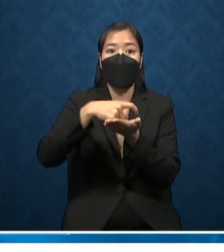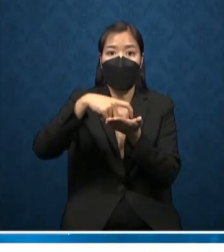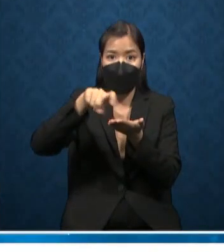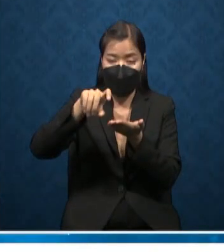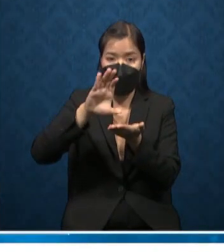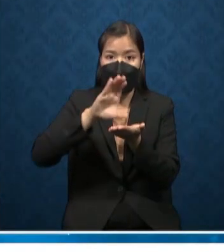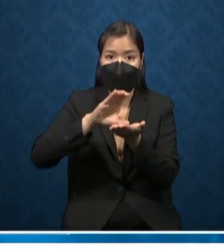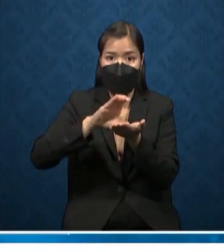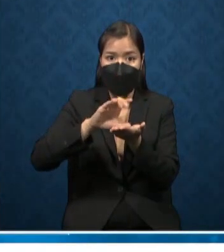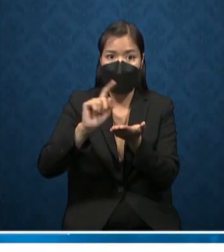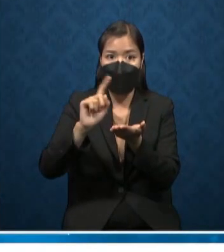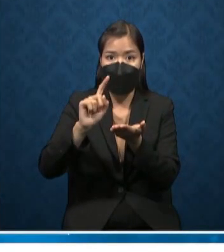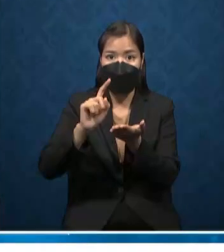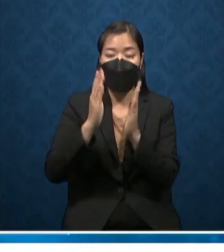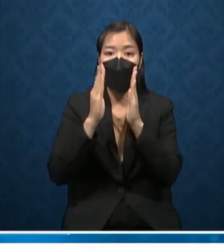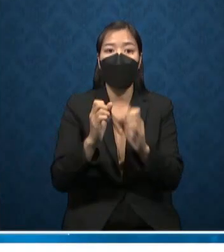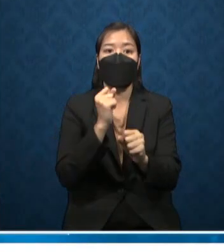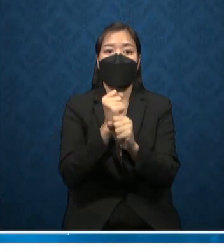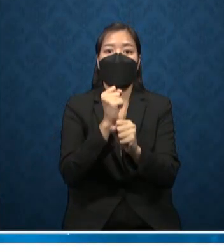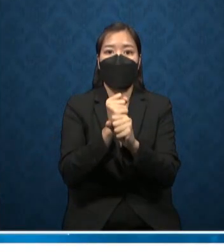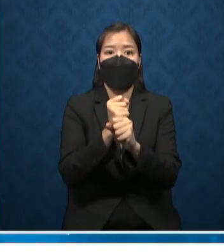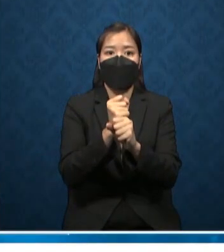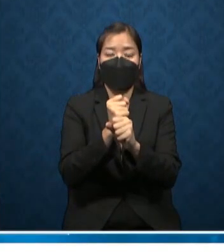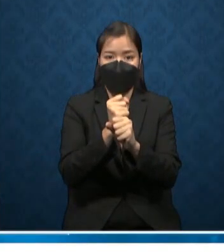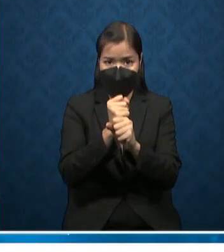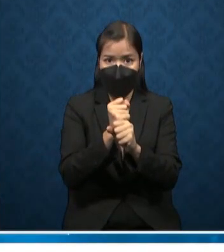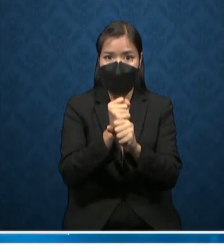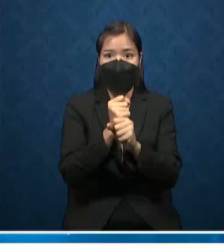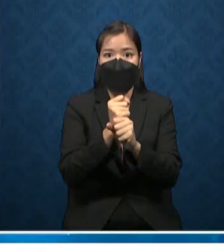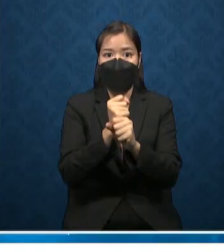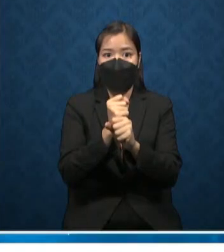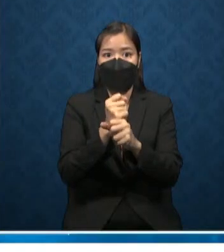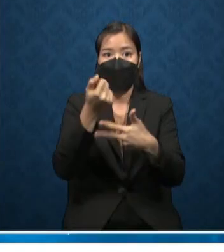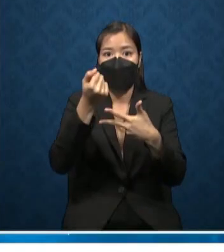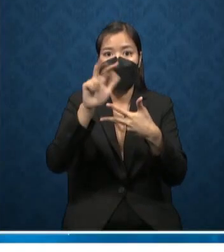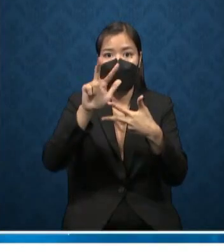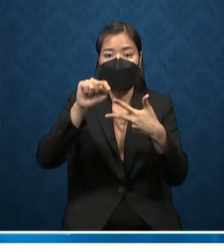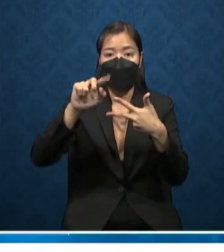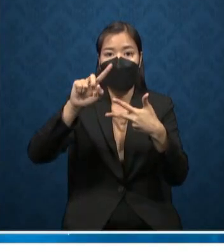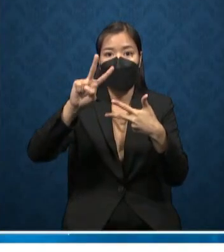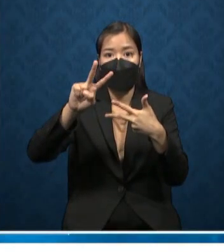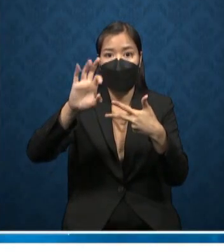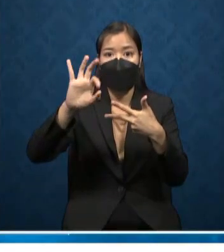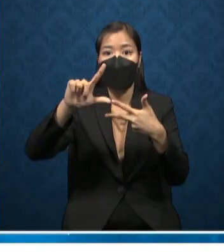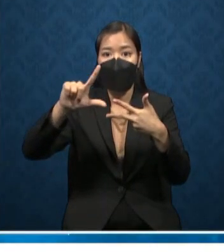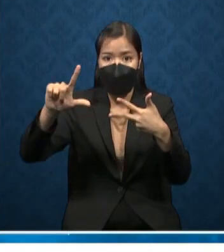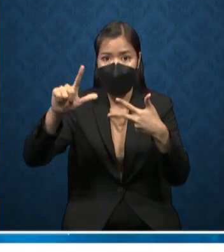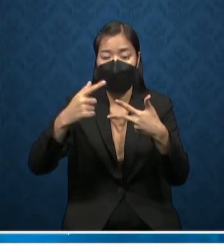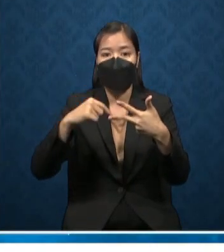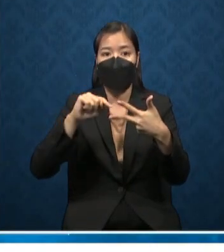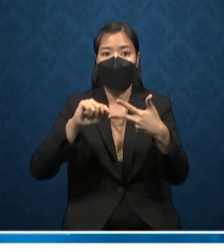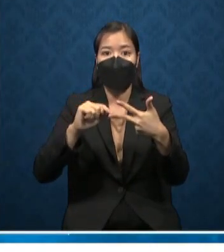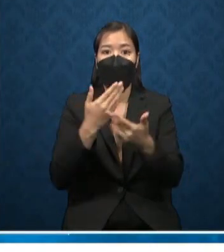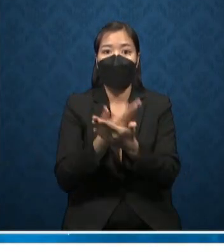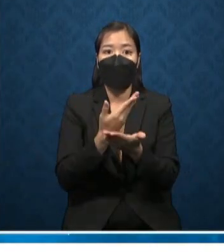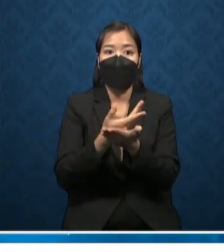ายงบบุคลากรระหว่างหน่วยรับงบประมาณในวงเงิน 13.29 ล้านบาทแล้วก็ในรายการที่3เป็น